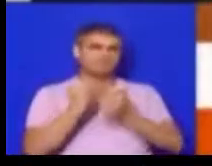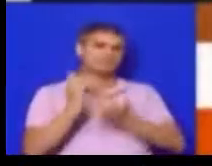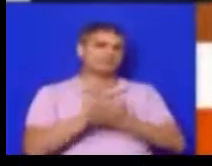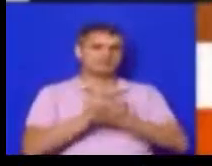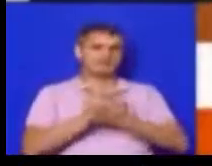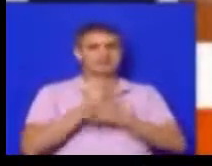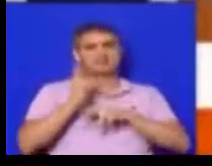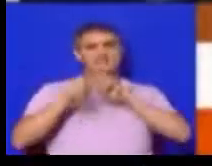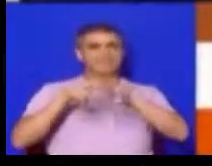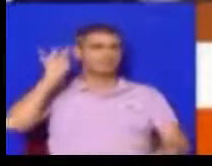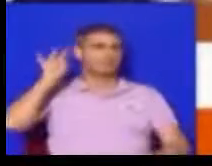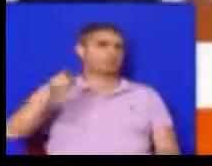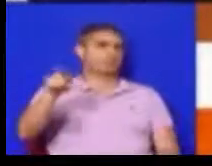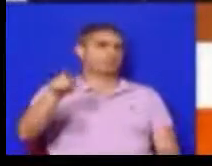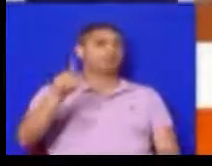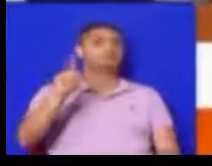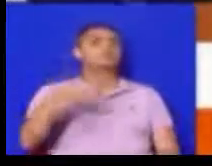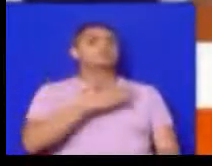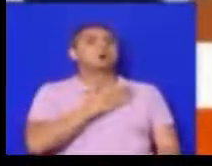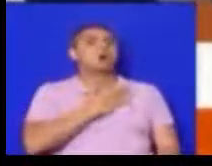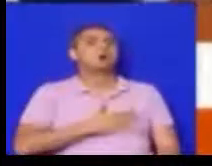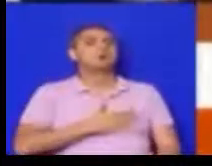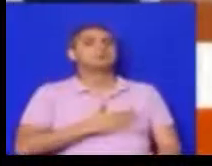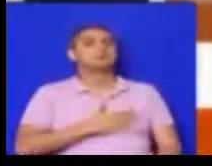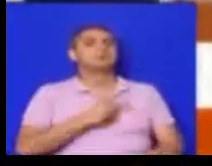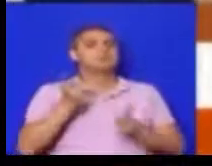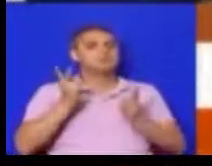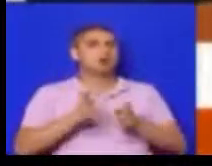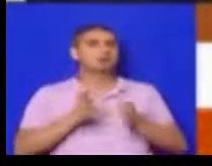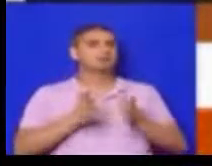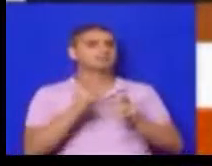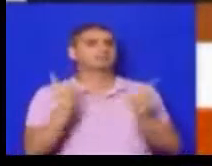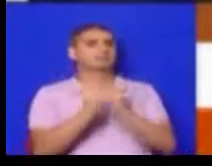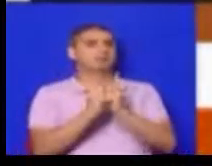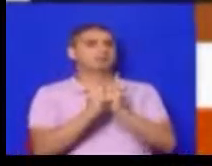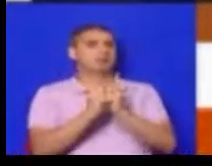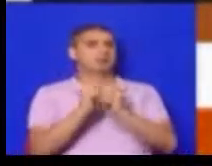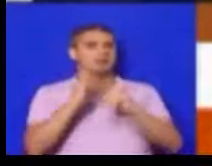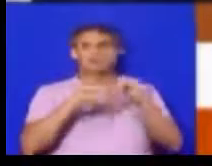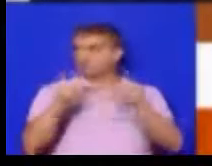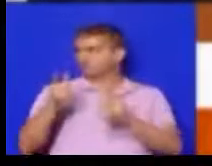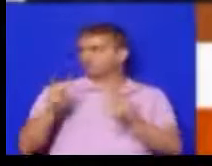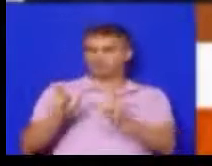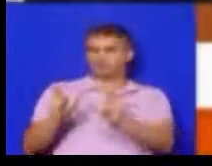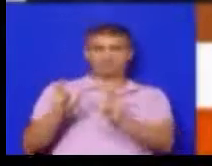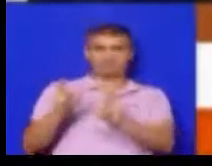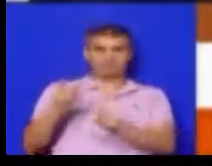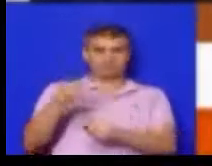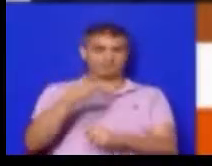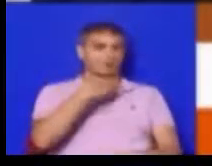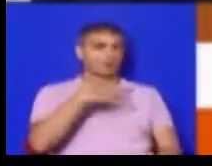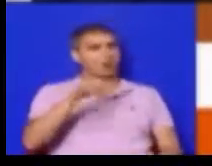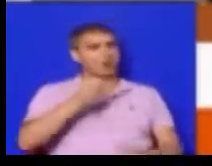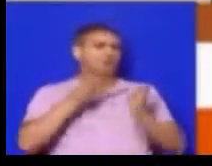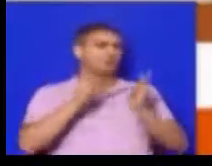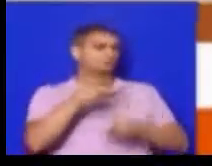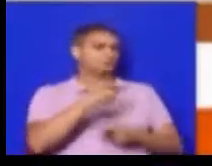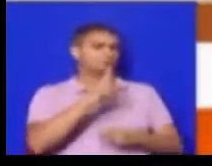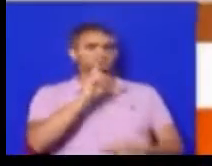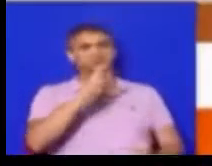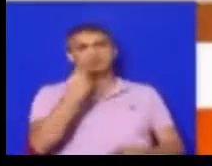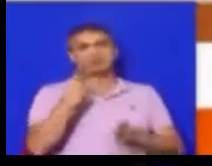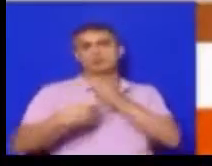ולטפל באיראנים שרוצים יכולת פריצה מאוד קצרה לפצצה. אבל זה מנטרל אותם כמעט לחלוטין, ואתה לוקח את האפשרות הזאת שנתיים